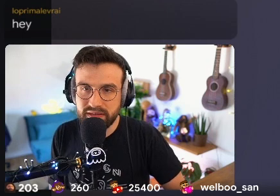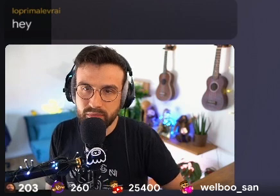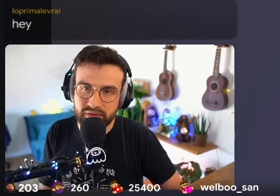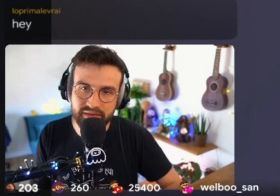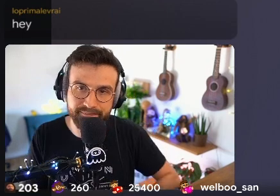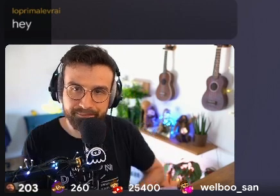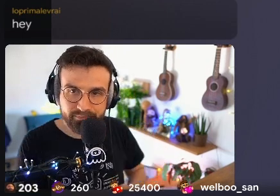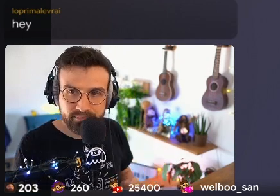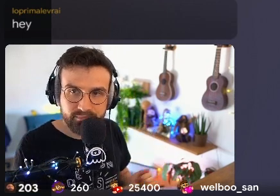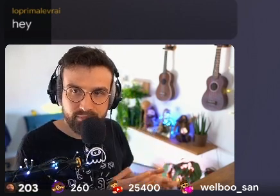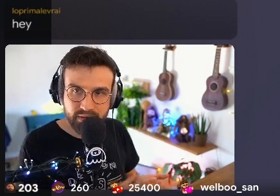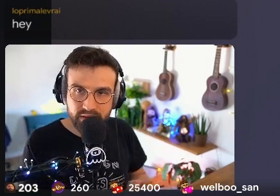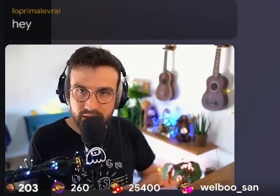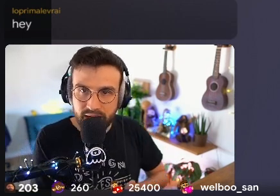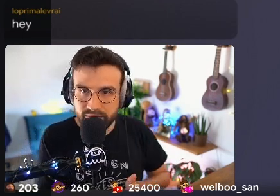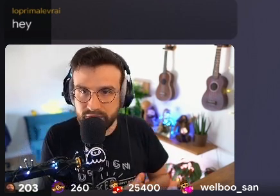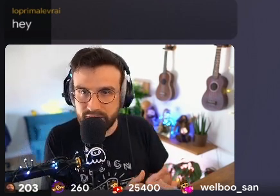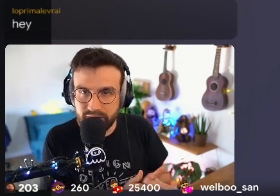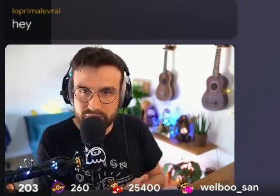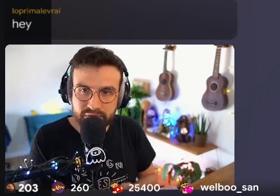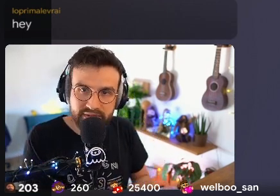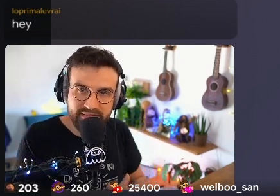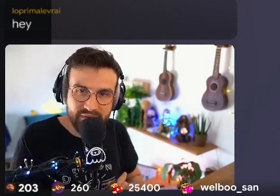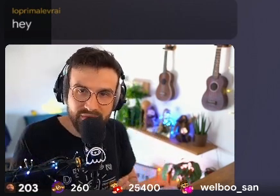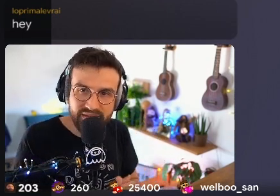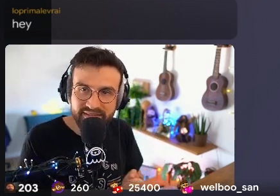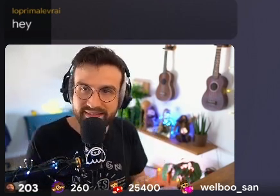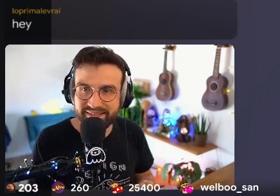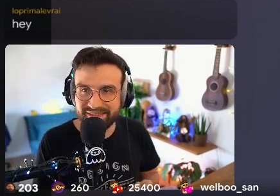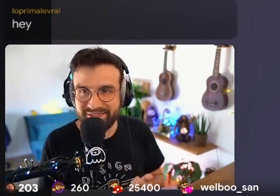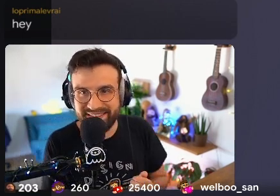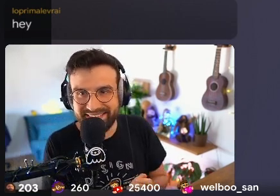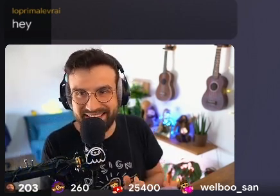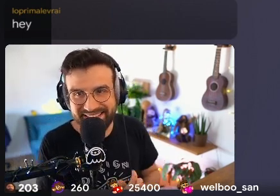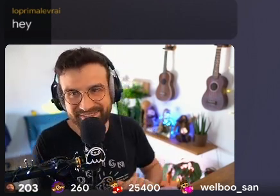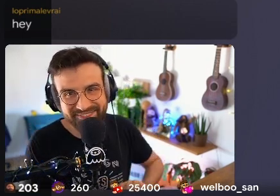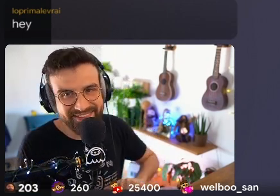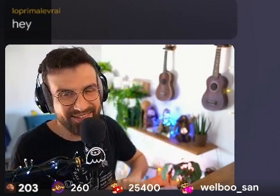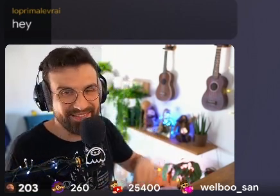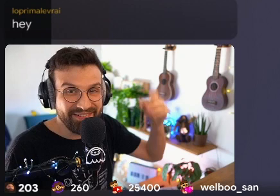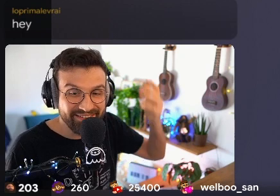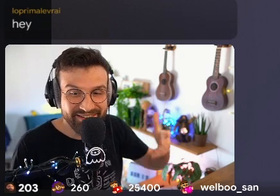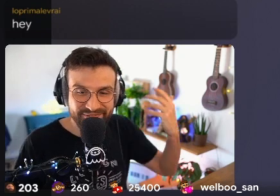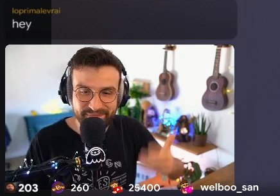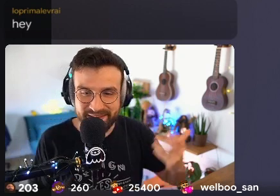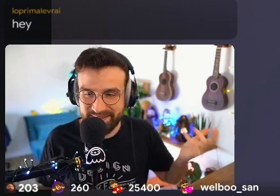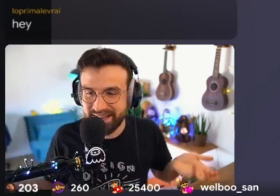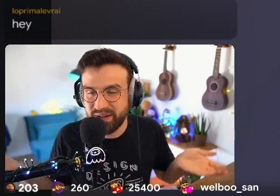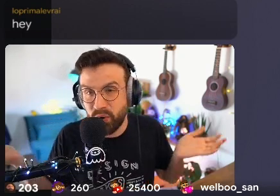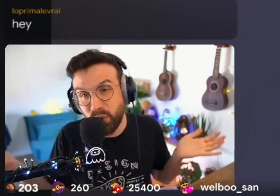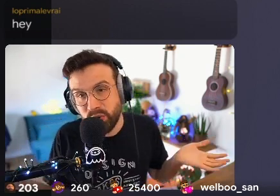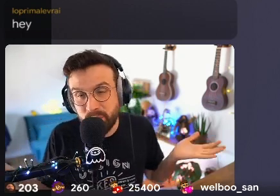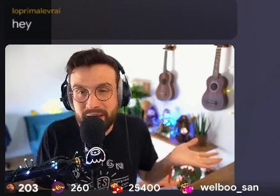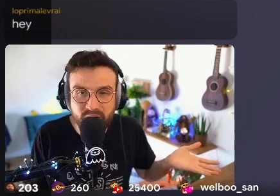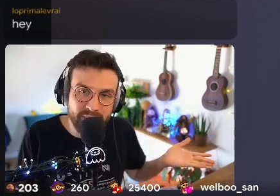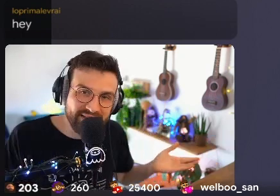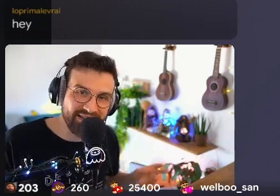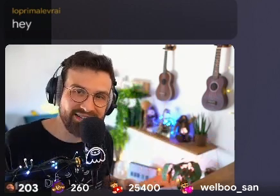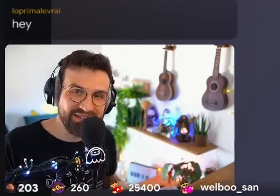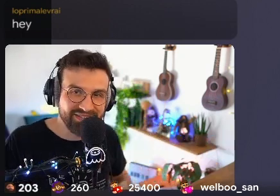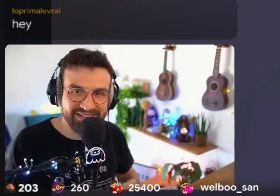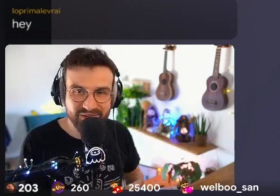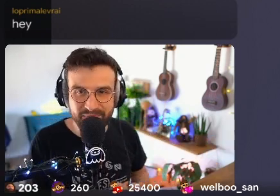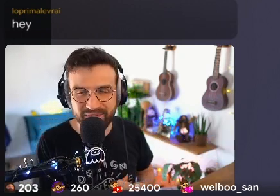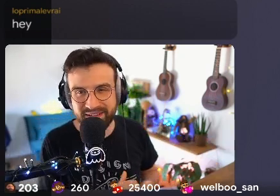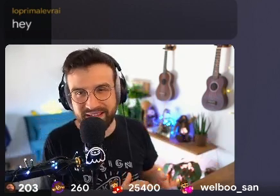voir les nouveautés, moi aussi. Hâte de découvrir les nouveautés. Salut Denis, on veut les interactive components, oui on les veut peut-être autre part qu'en